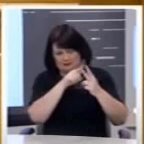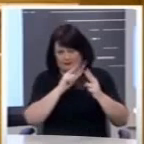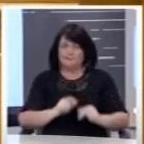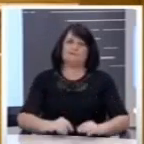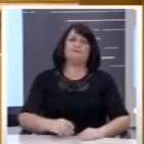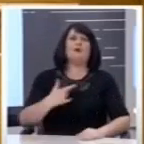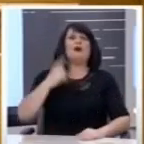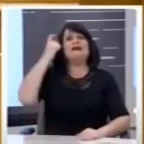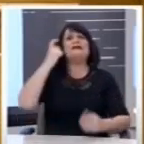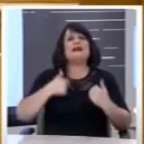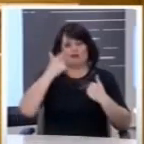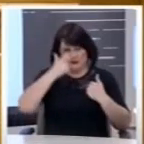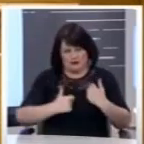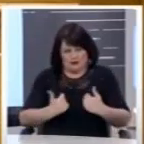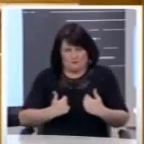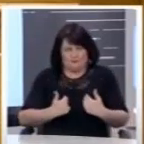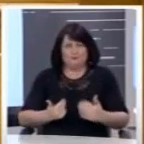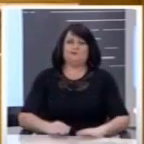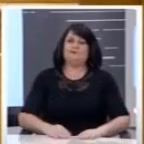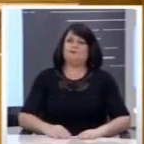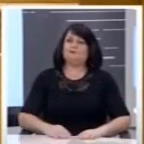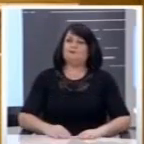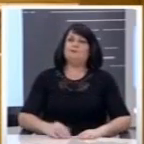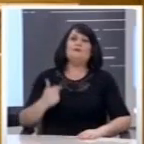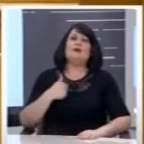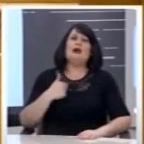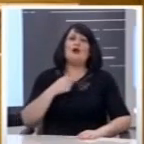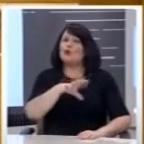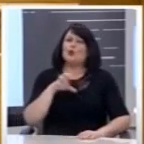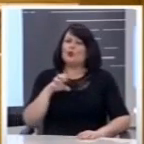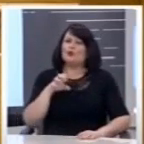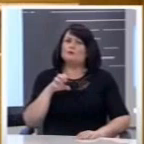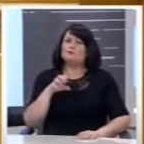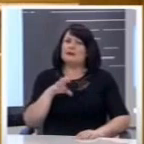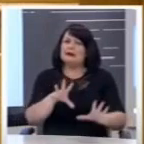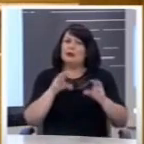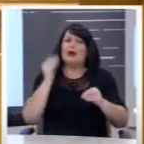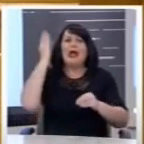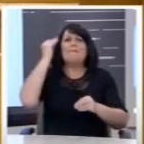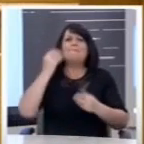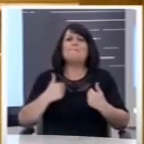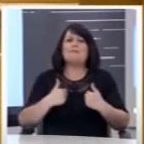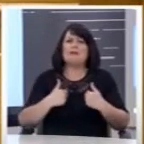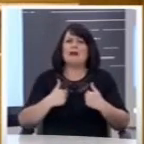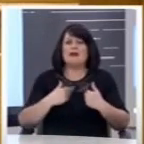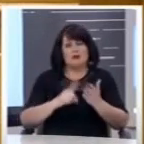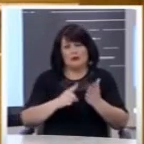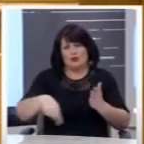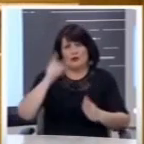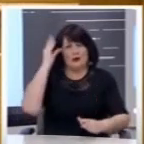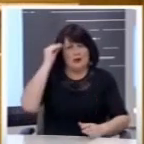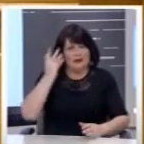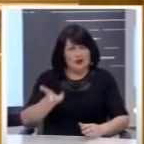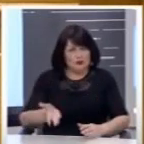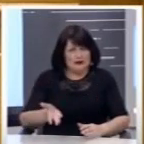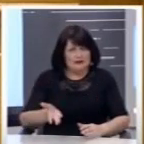πω τη σκέψη μου. Εγώ αυτό το μάθημα που έβγαλα για τον εαυτό μου, γιατί όλοι πρέπει να μαθαίνουμε, είναι